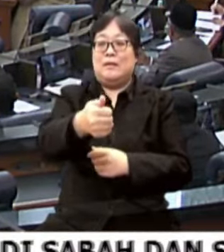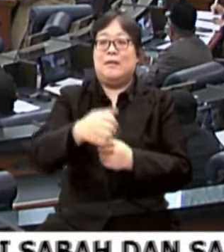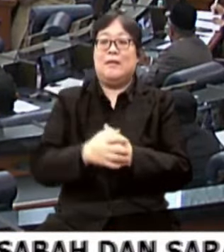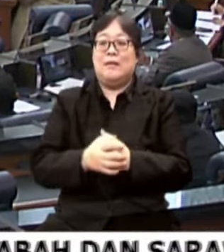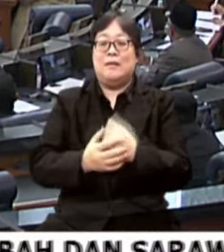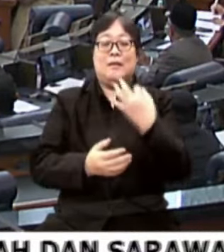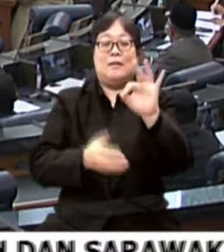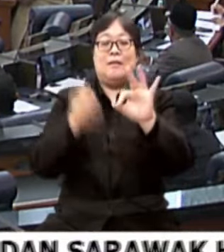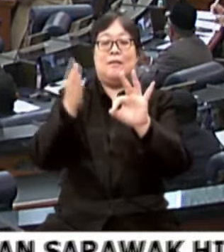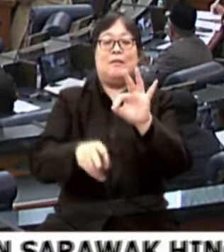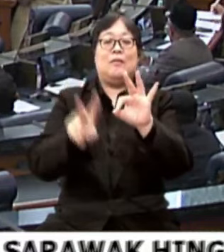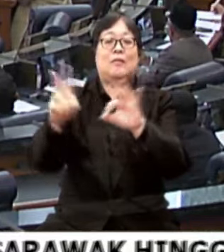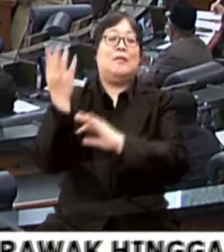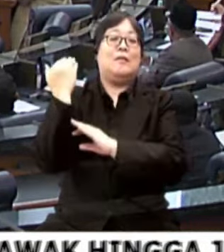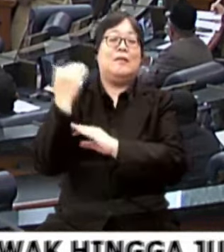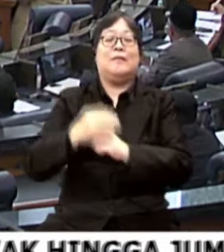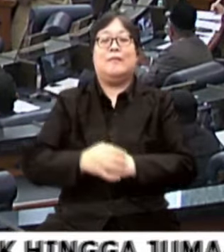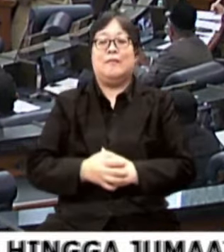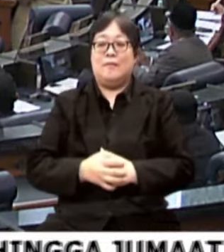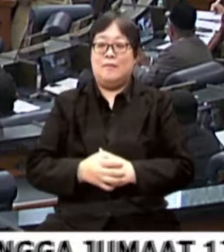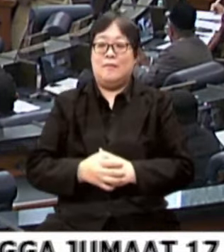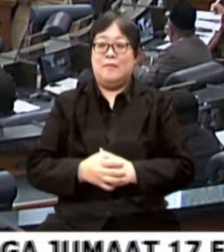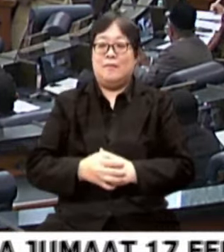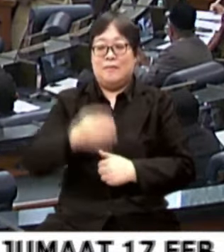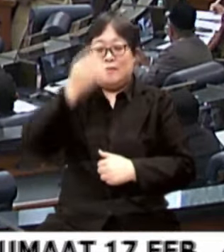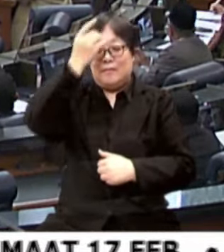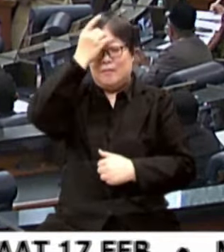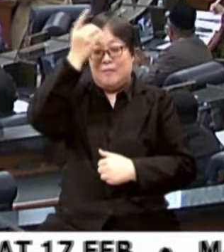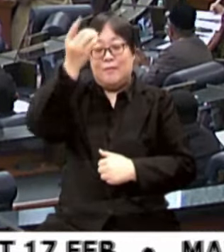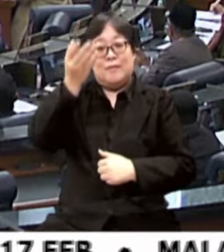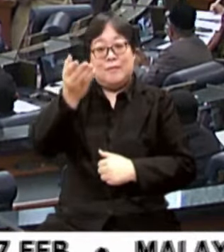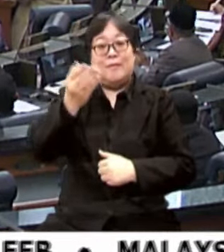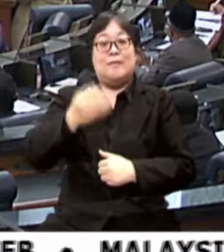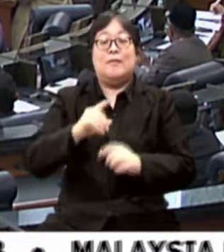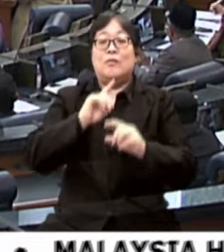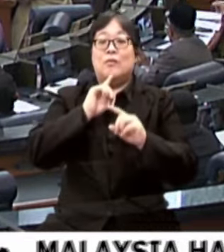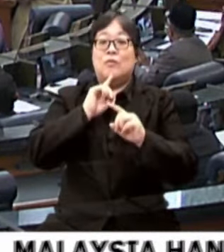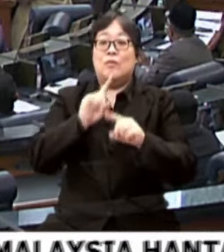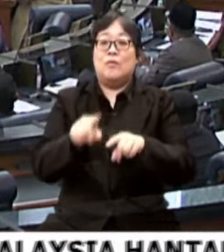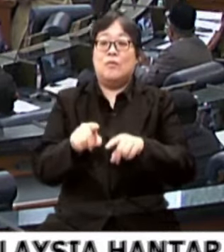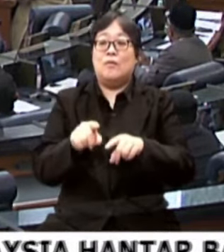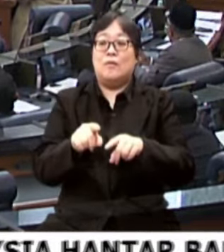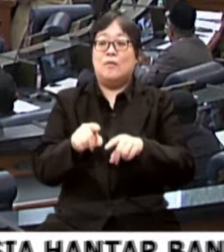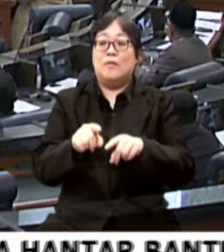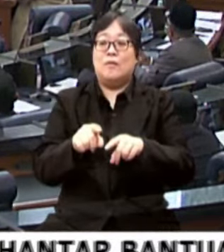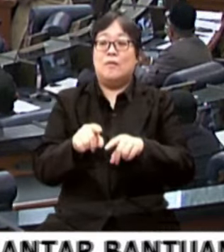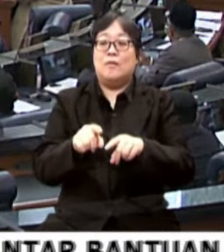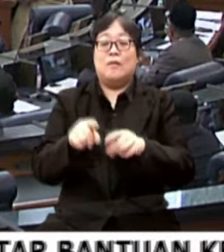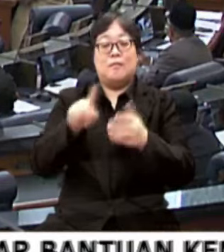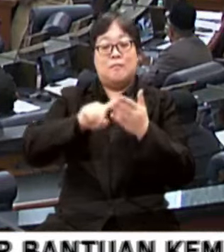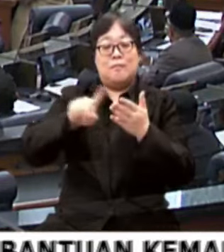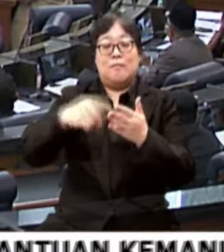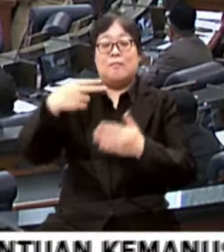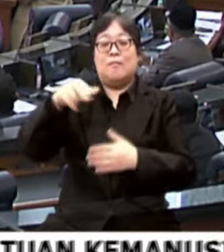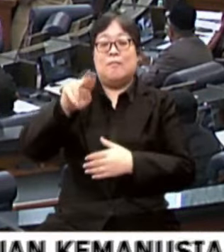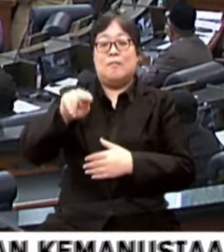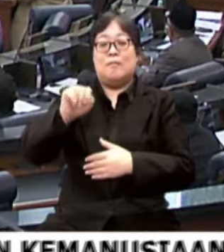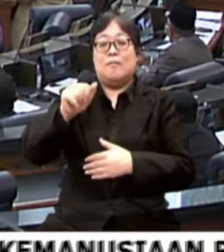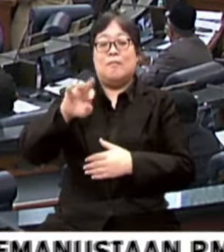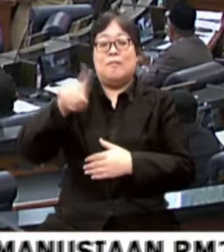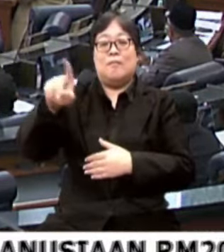bulan 12 yang lalu eh Datuk yang dibetul menjawab untuk melihat handset pengenaan dengan